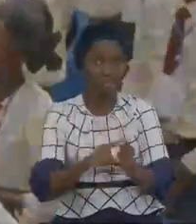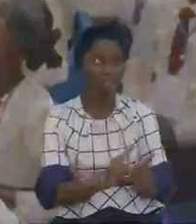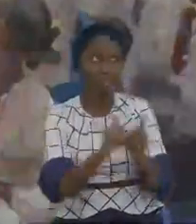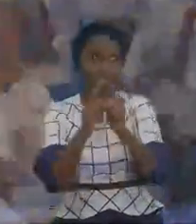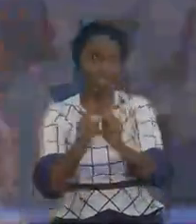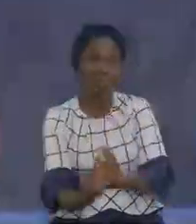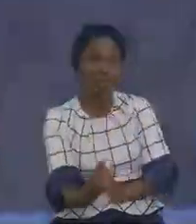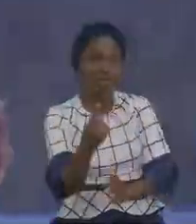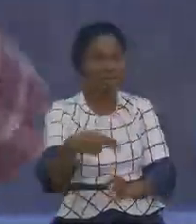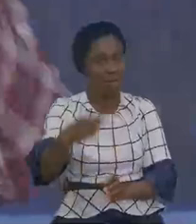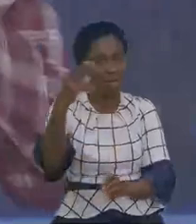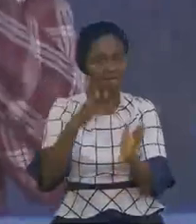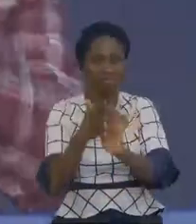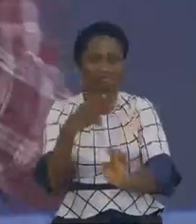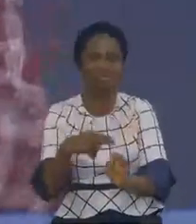Prête attention.